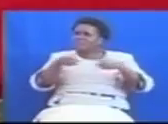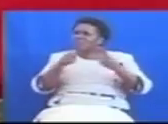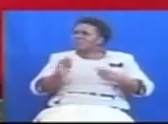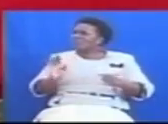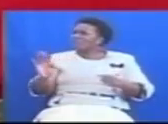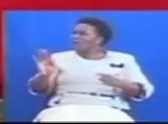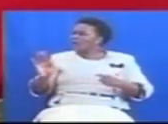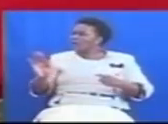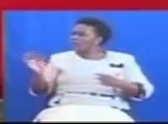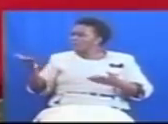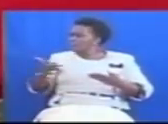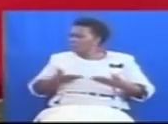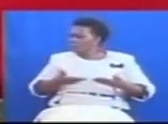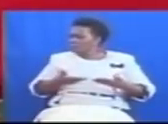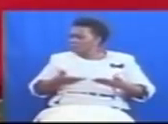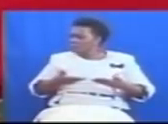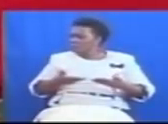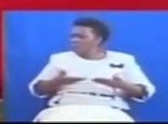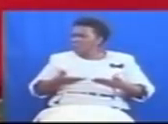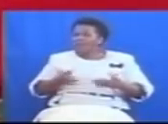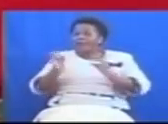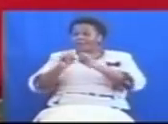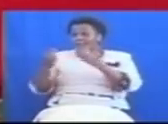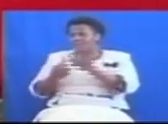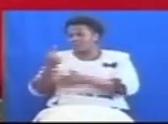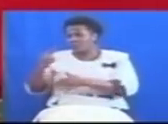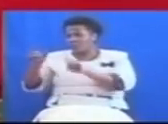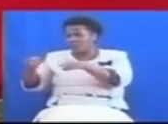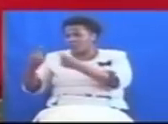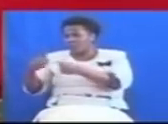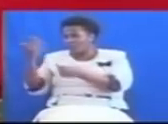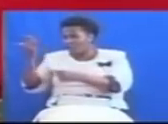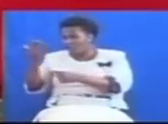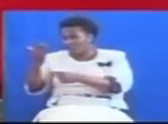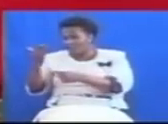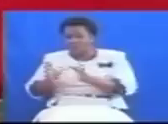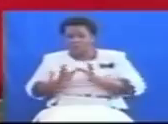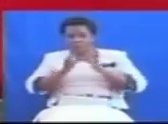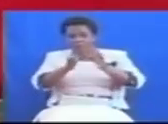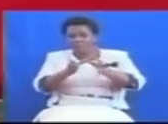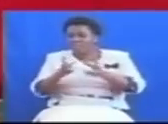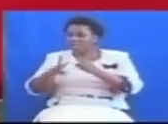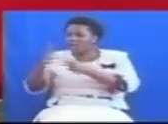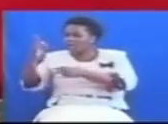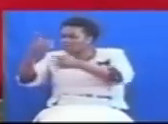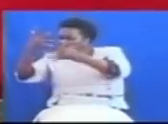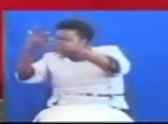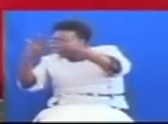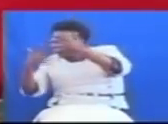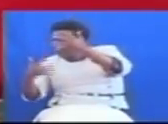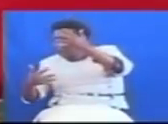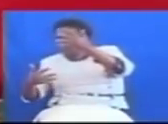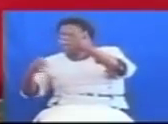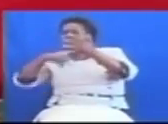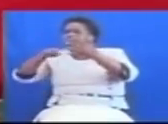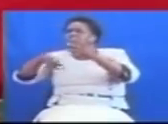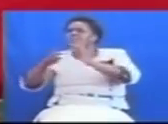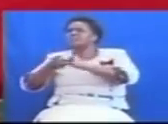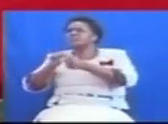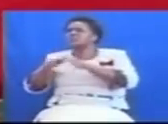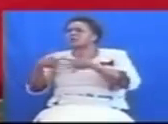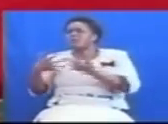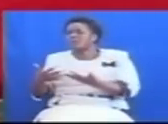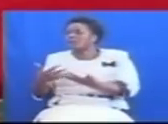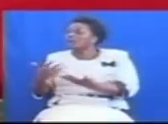Kwa mimi ni mwahidi tu kwamba kama kuna migogoro kati ya wawekezaji na kata alizozitaja, basi tuko tayari kusaidiana nao